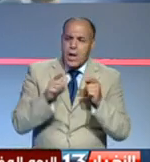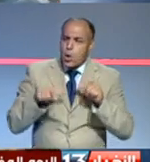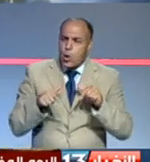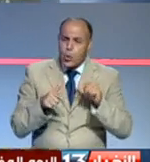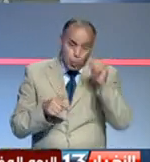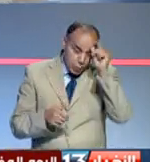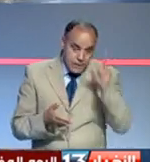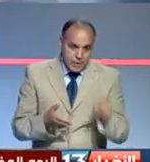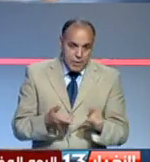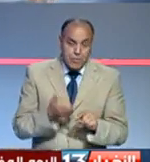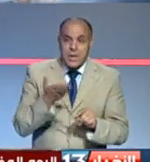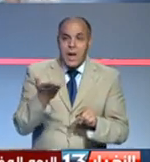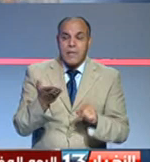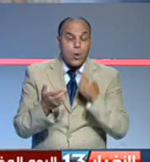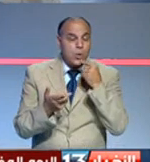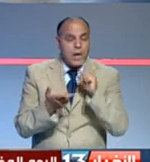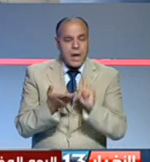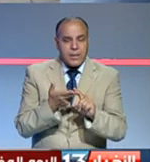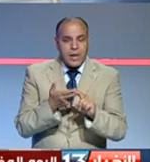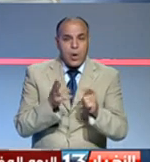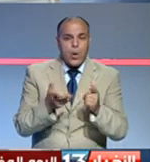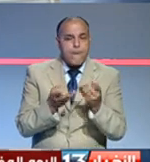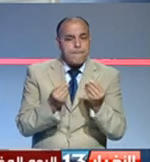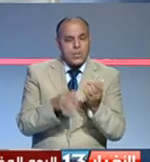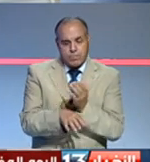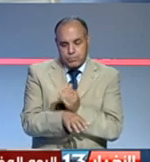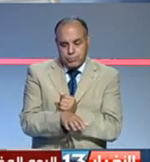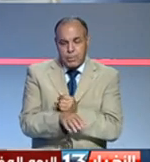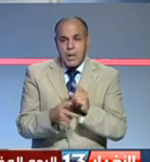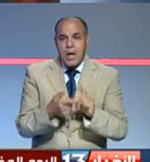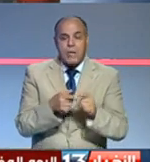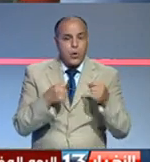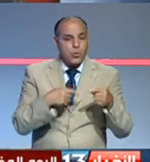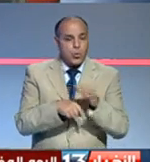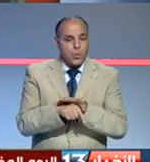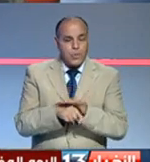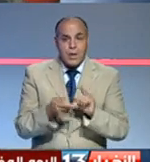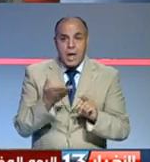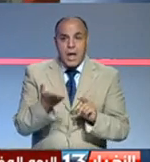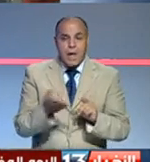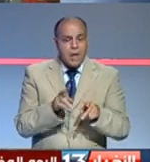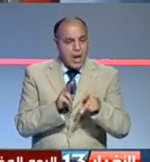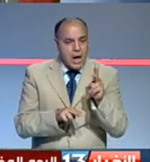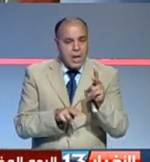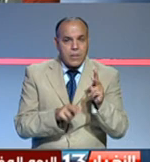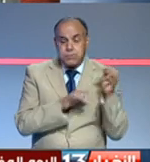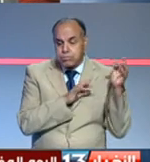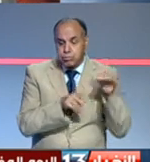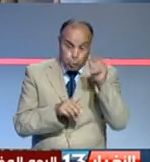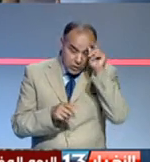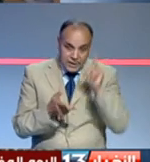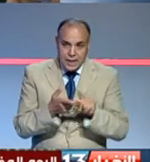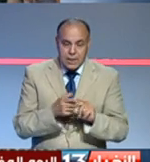كامل تراب الجمهوريه للاستفاده من عمليه المكثفه للتلقيح ضد فيروس كورونا وهي الاكبر منذ انطلاق الحمله الوطنيه